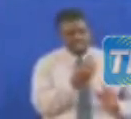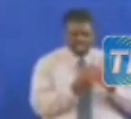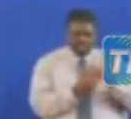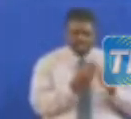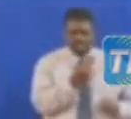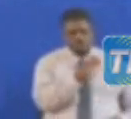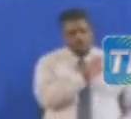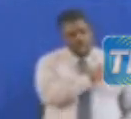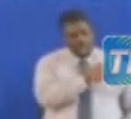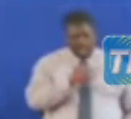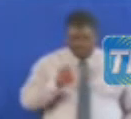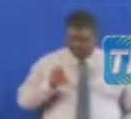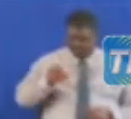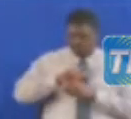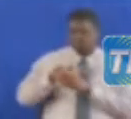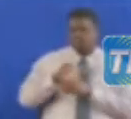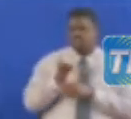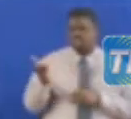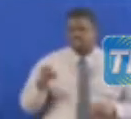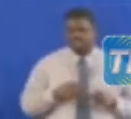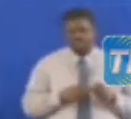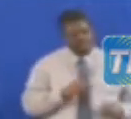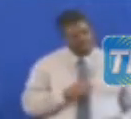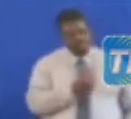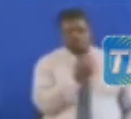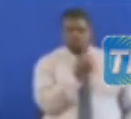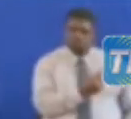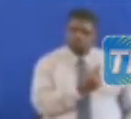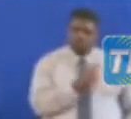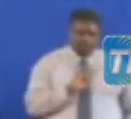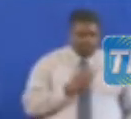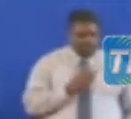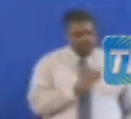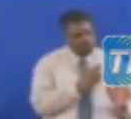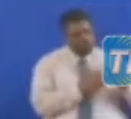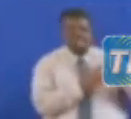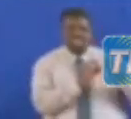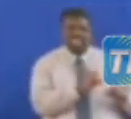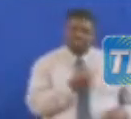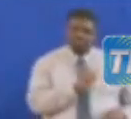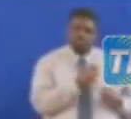4,597,632,183 matumizi mengineyo, na shilingi trilioni